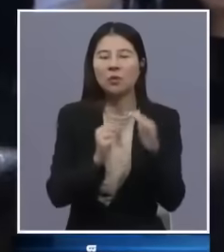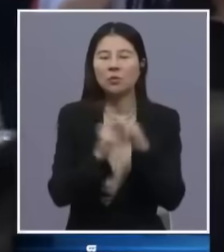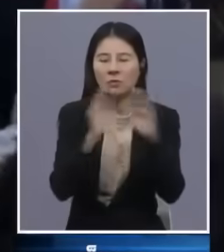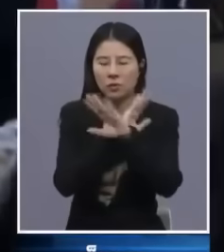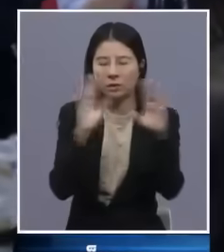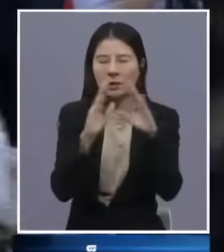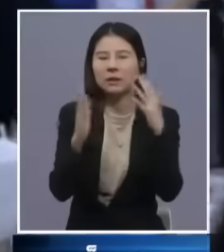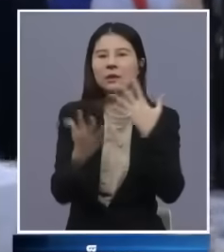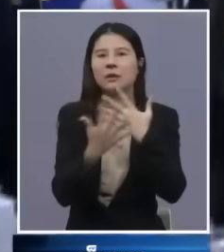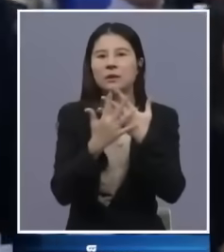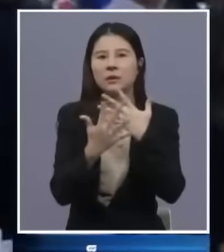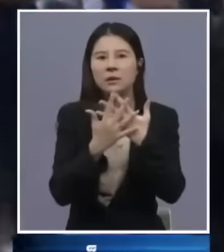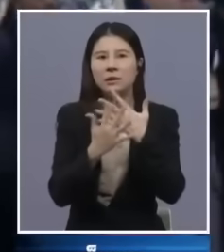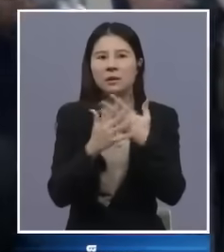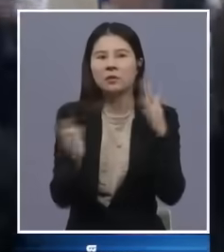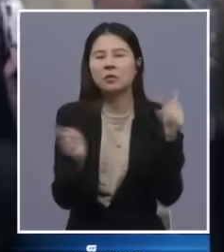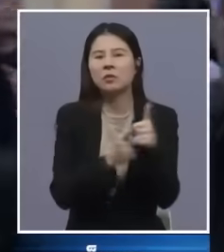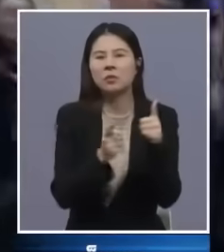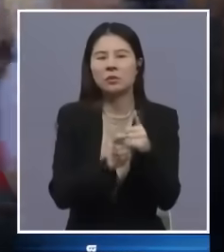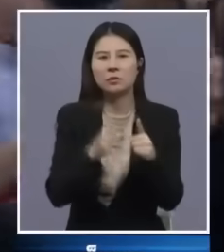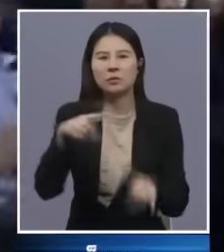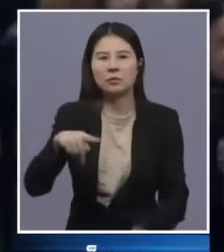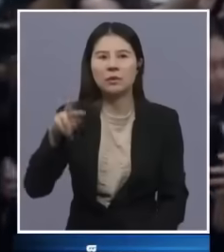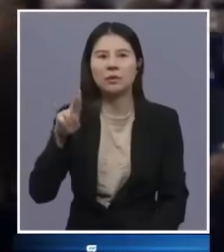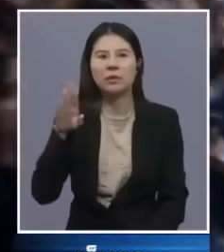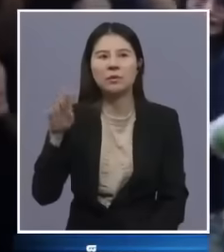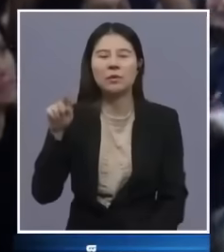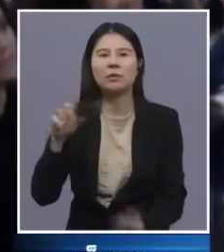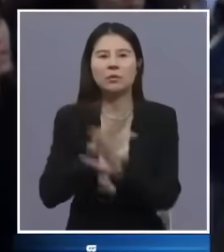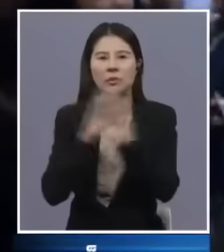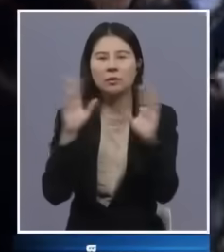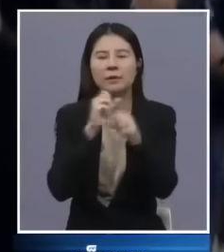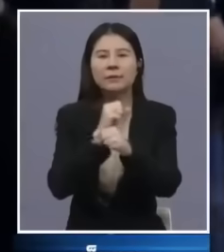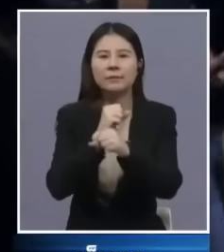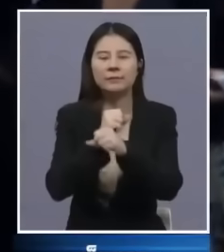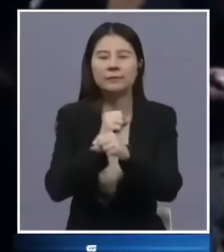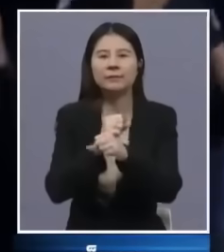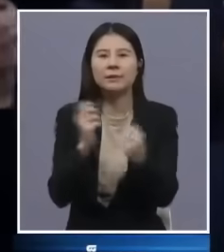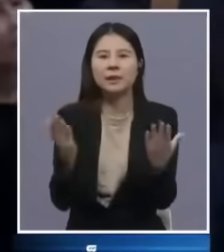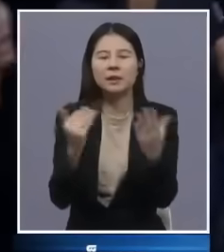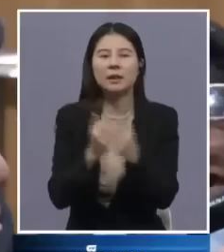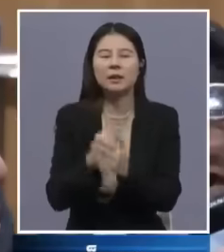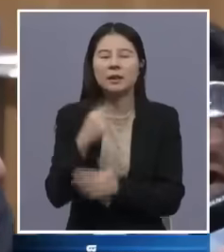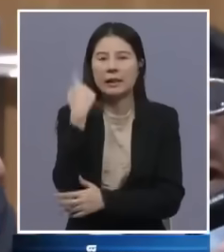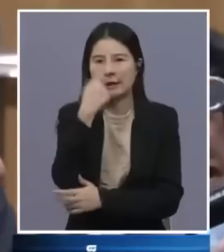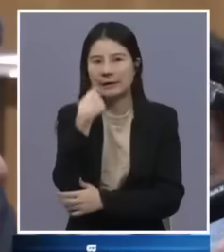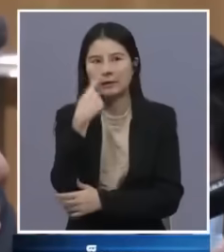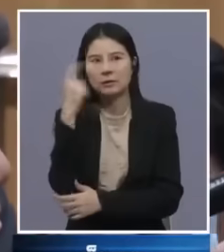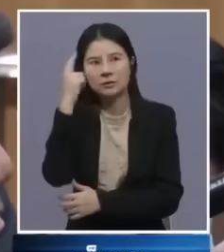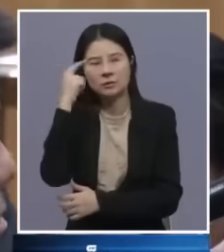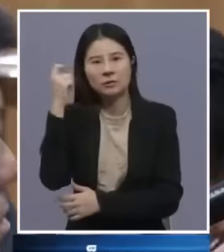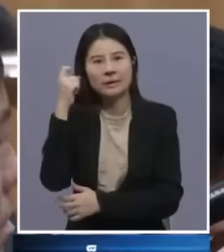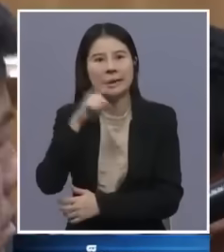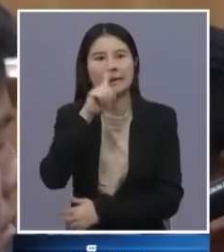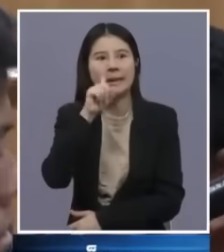และร่างของเพื่อไทยจะประกบไปเมื่อไหร่นะครับคนที่ออกมาทวงถามเรื่องนี้คุณผู้ชมครับคุณพันนิกาวานิชฮะเป็นแกนนำคณะ